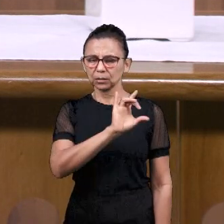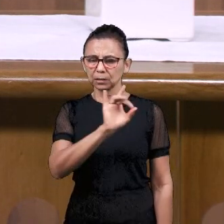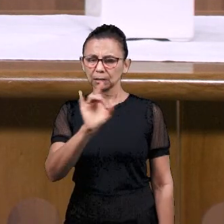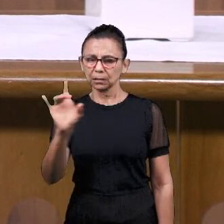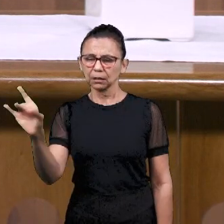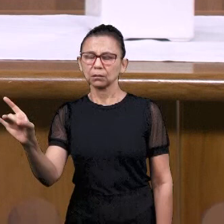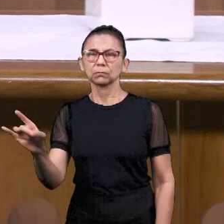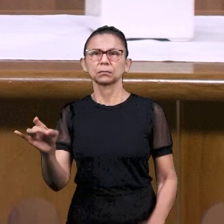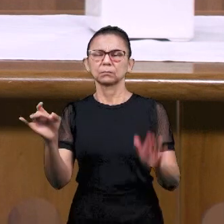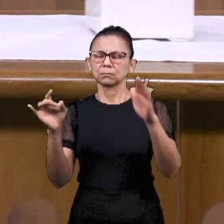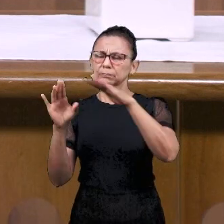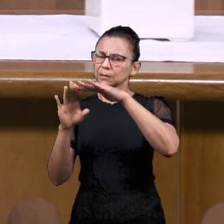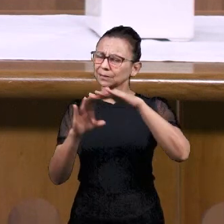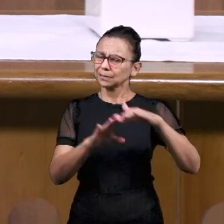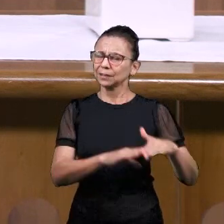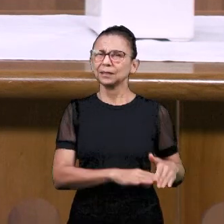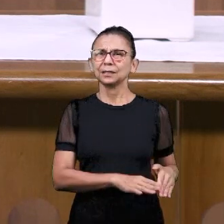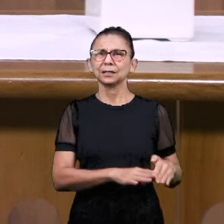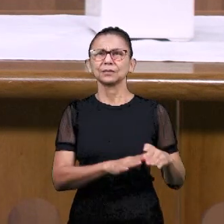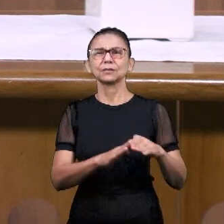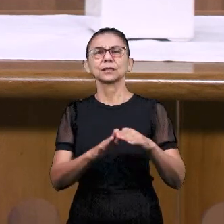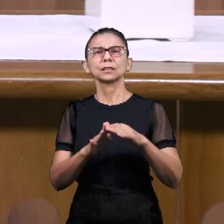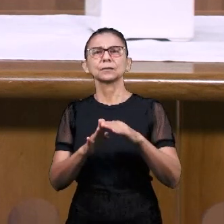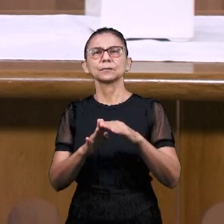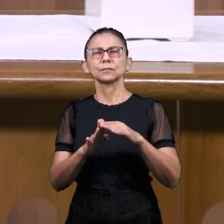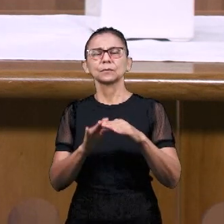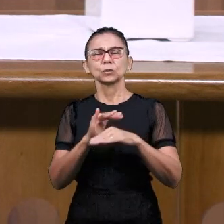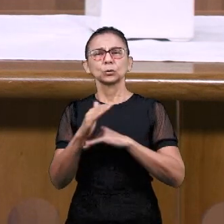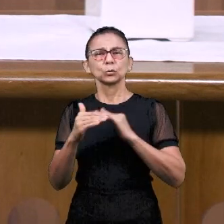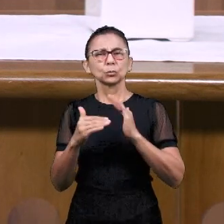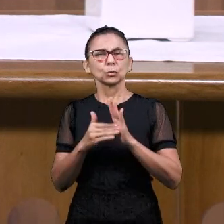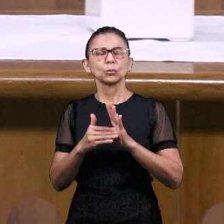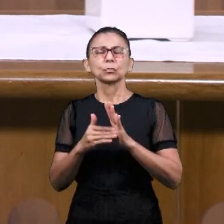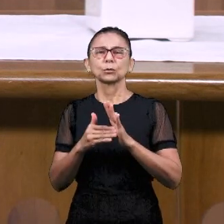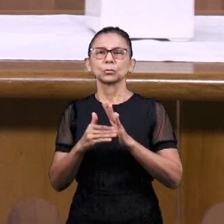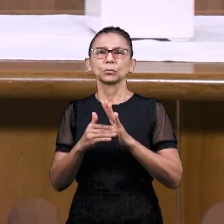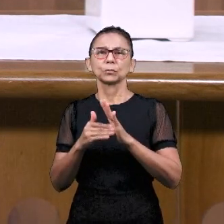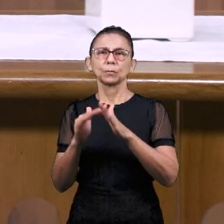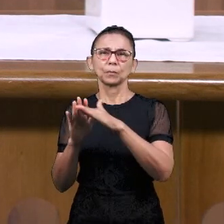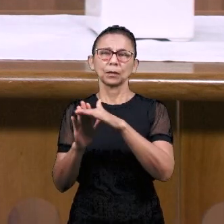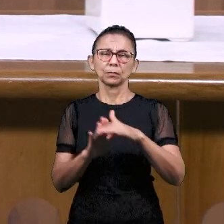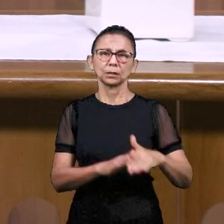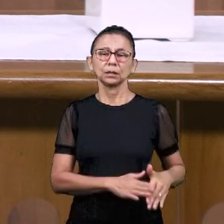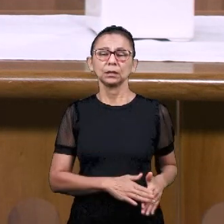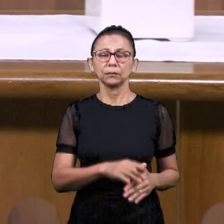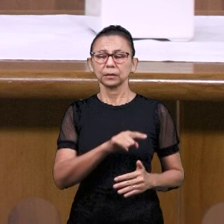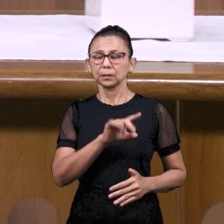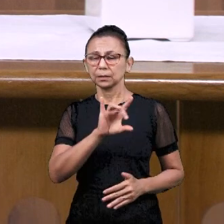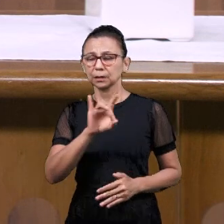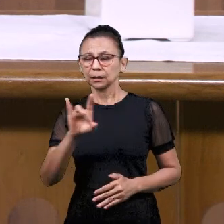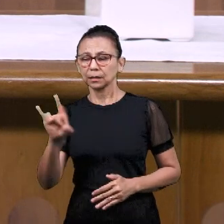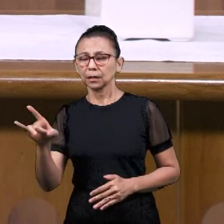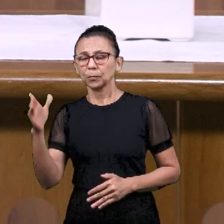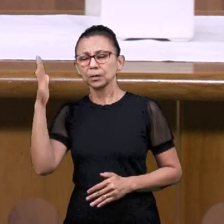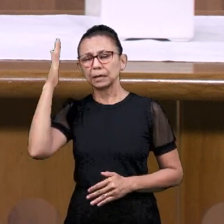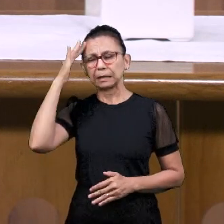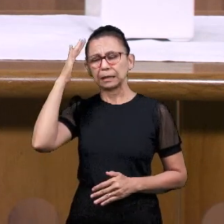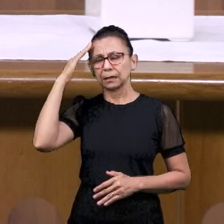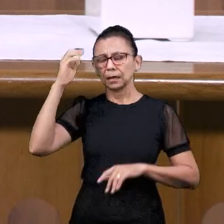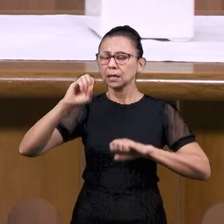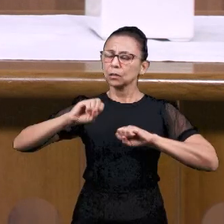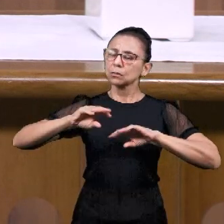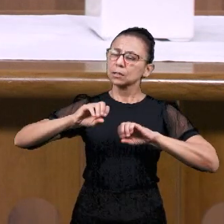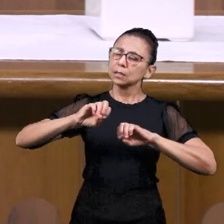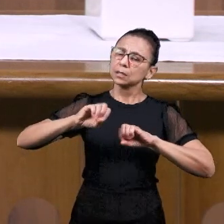pour délivrer de tout mal, et aussi pour leur donner la compréhension de ta parole, selon même la participation à l'école